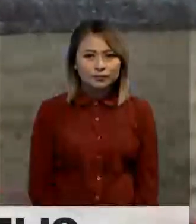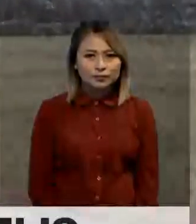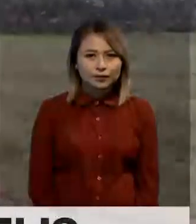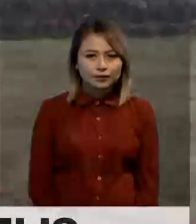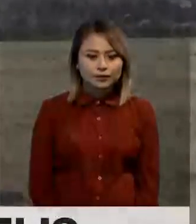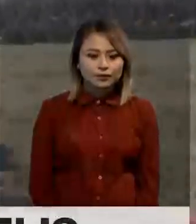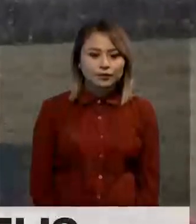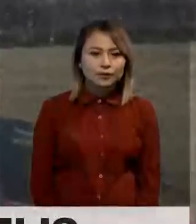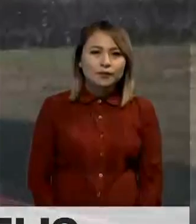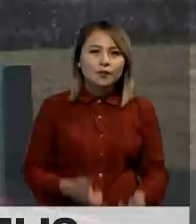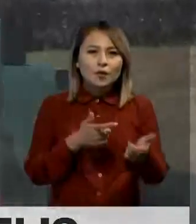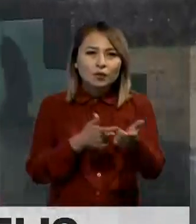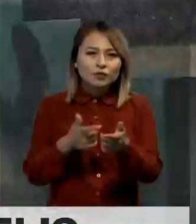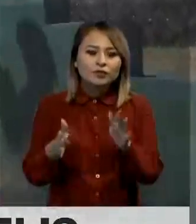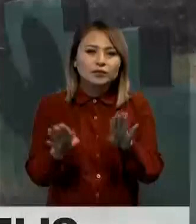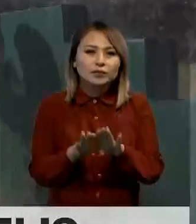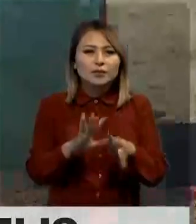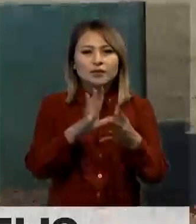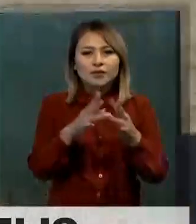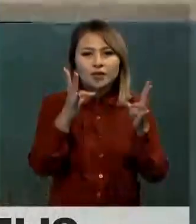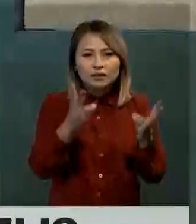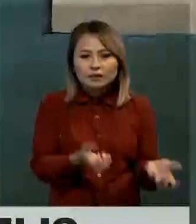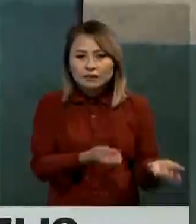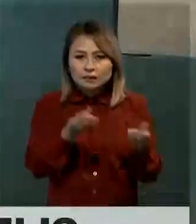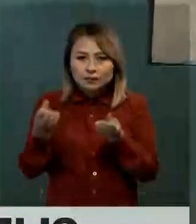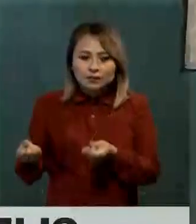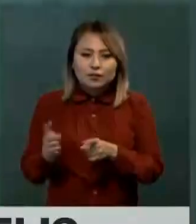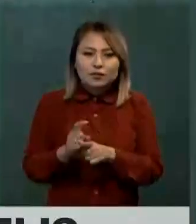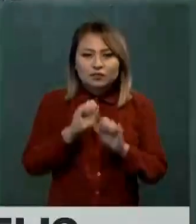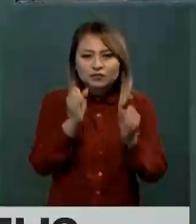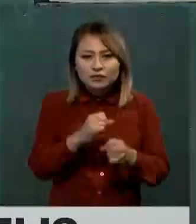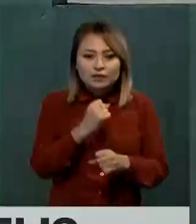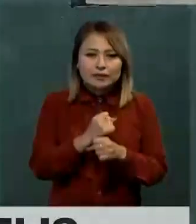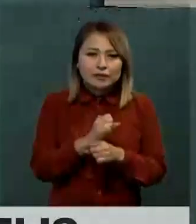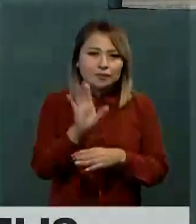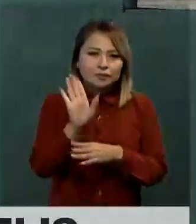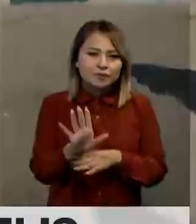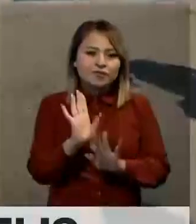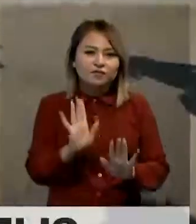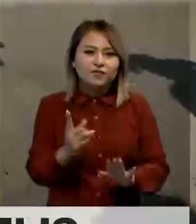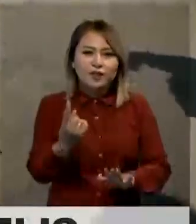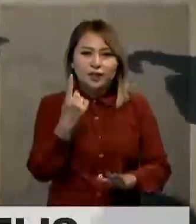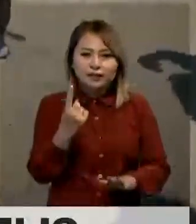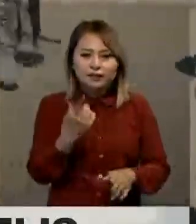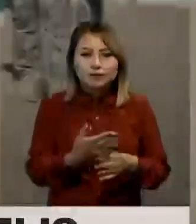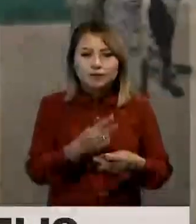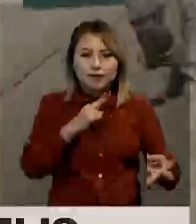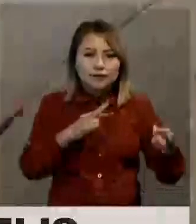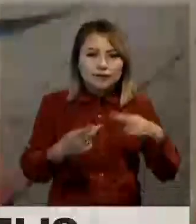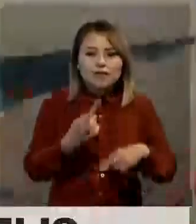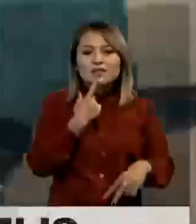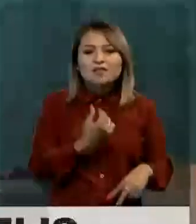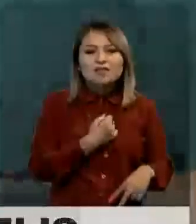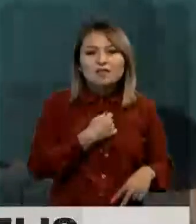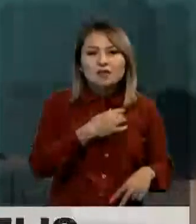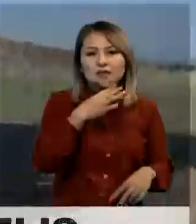Ок карша бораган орус алаңынан жаралы жауынгерди алып чыгуу мергендерге коюлган күрдөлү талаптын бири гана. Сарбазды алмаштыратын 80